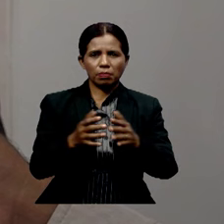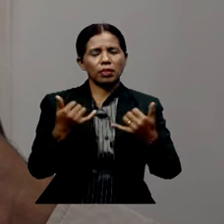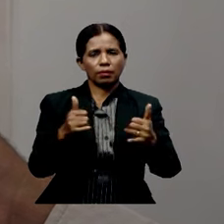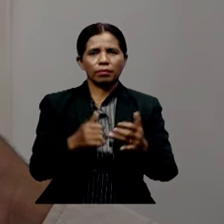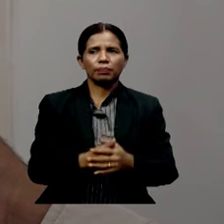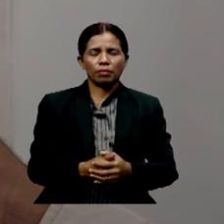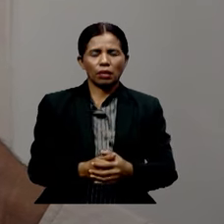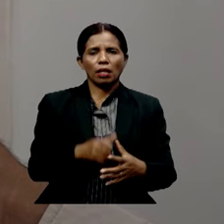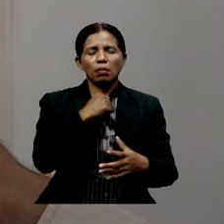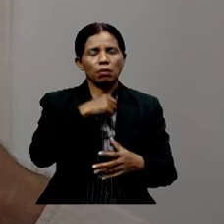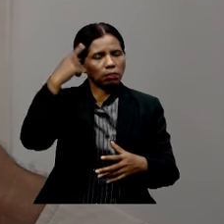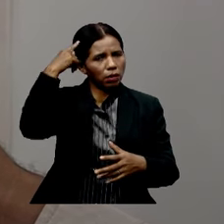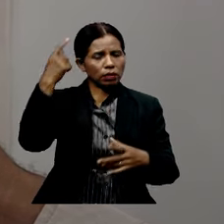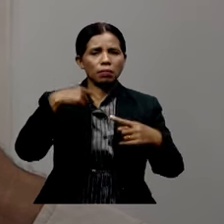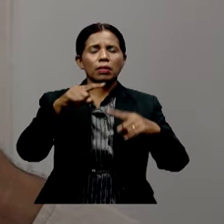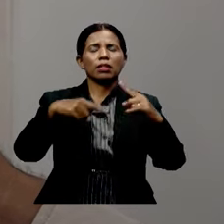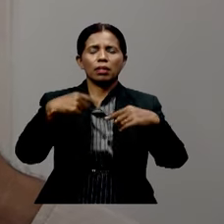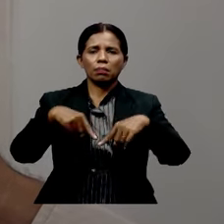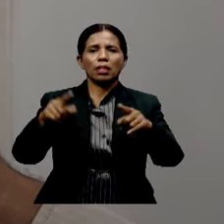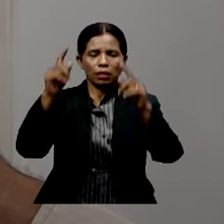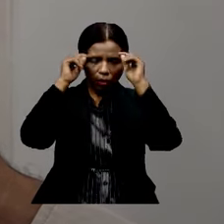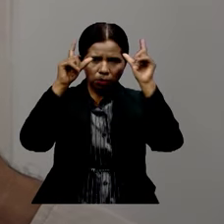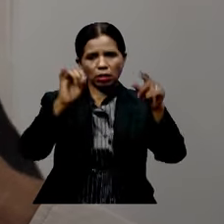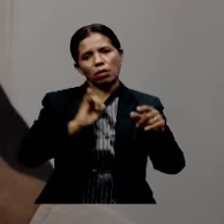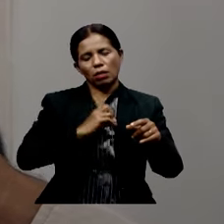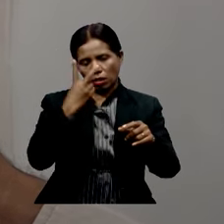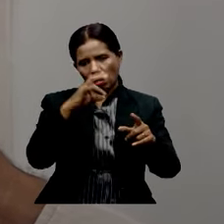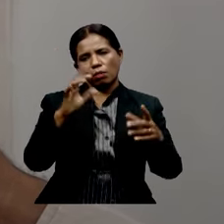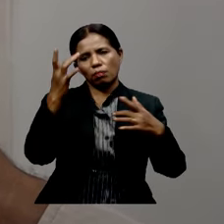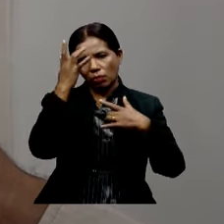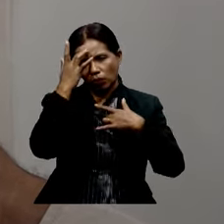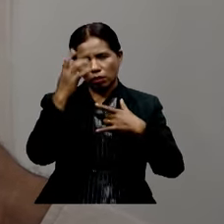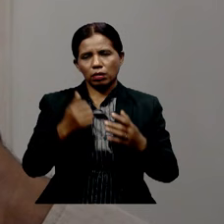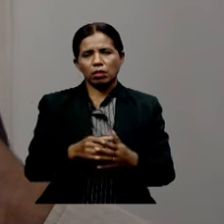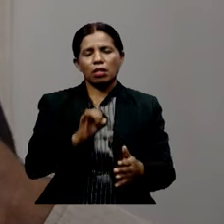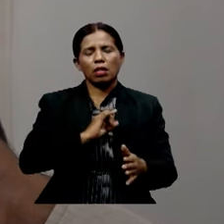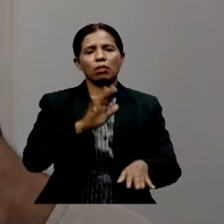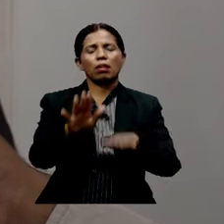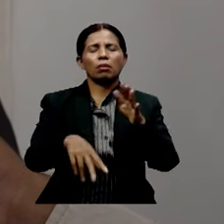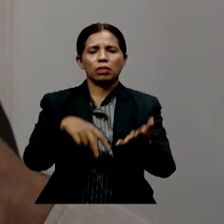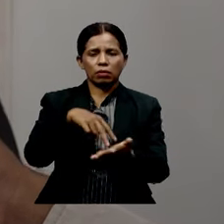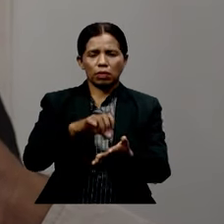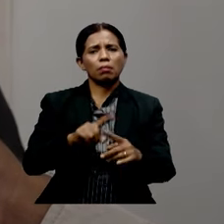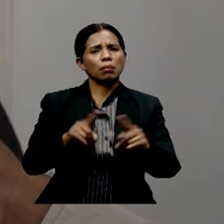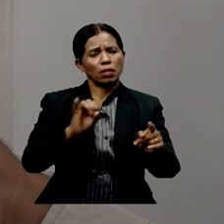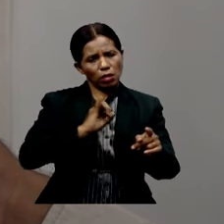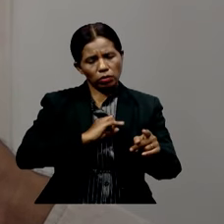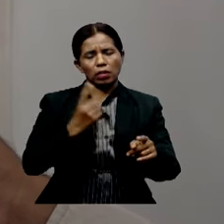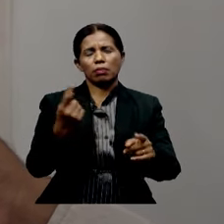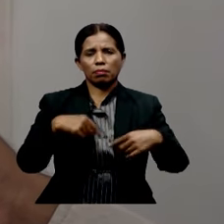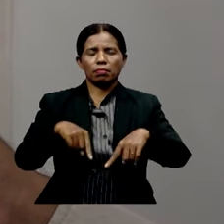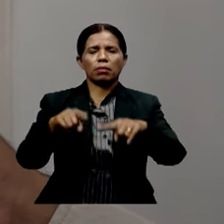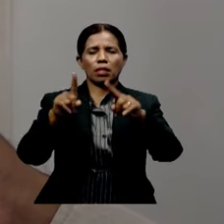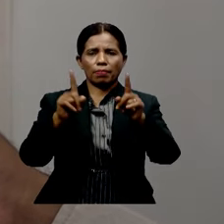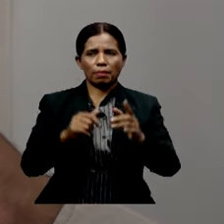audien santo padre bahira batimor direna hare hau mura selan sane agar hau lau musa ras ka mabe hau siba ne direna hau